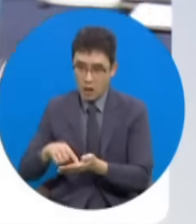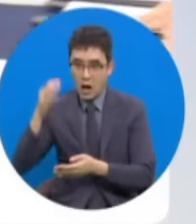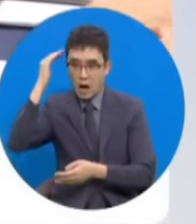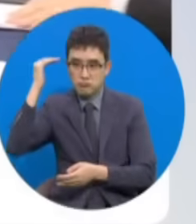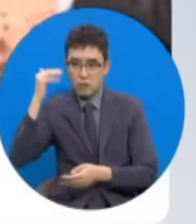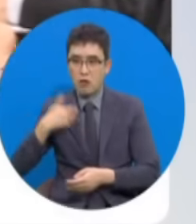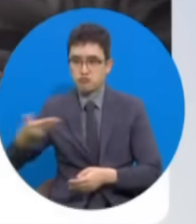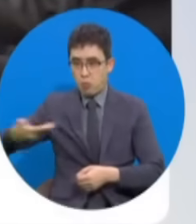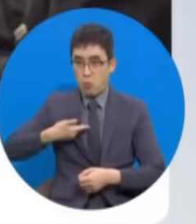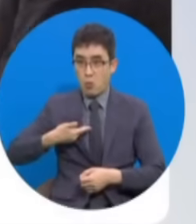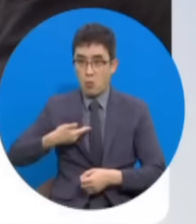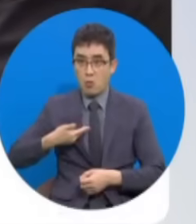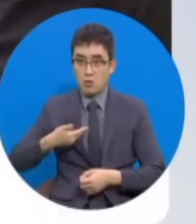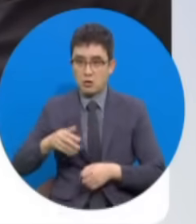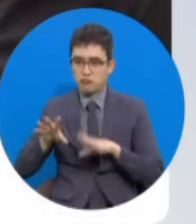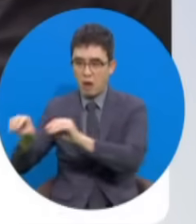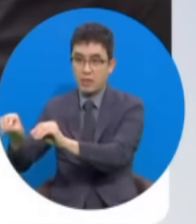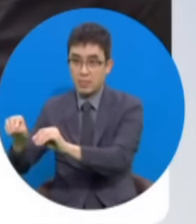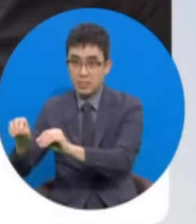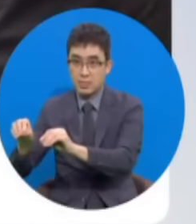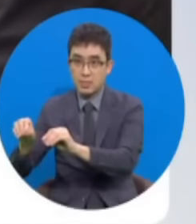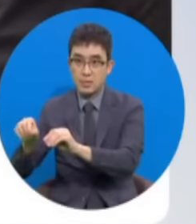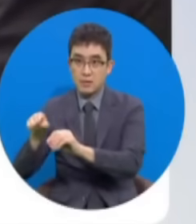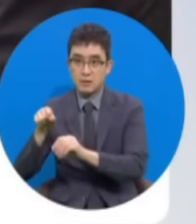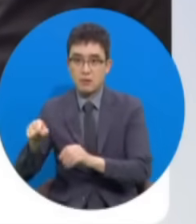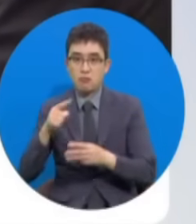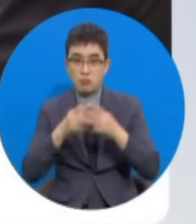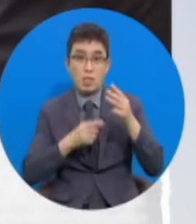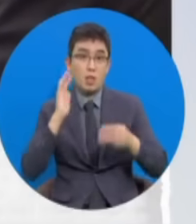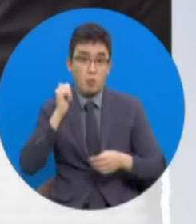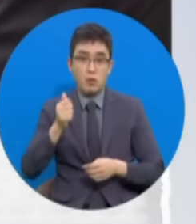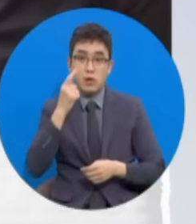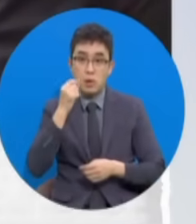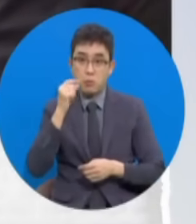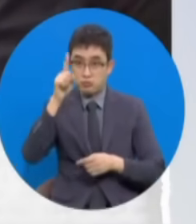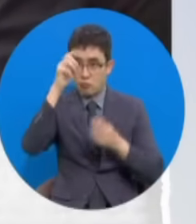통보하고 그것을 즉각 중단토록 하게 되는 내용들을 윤석열 대통령이